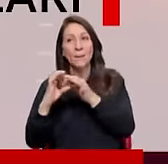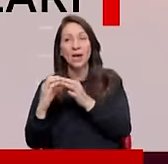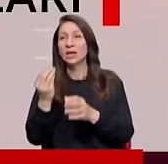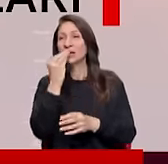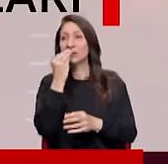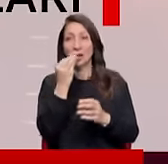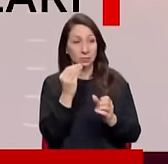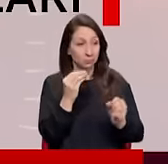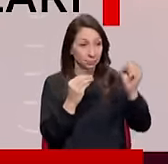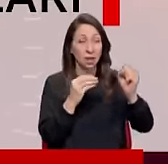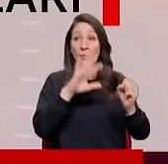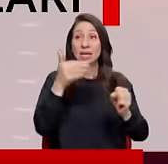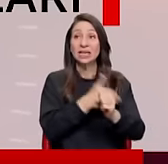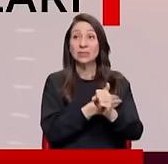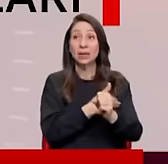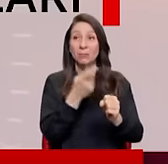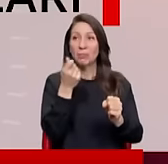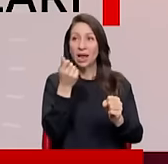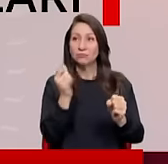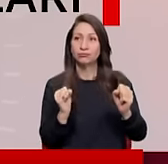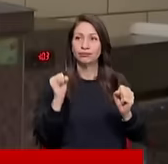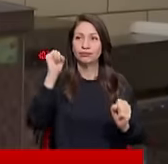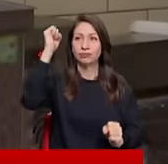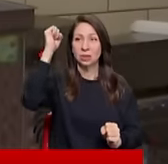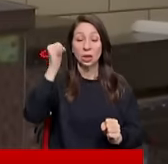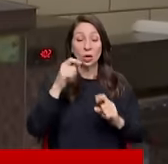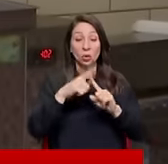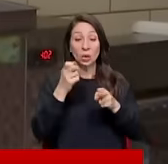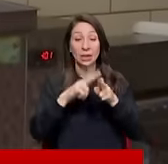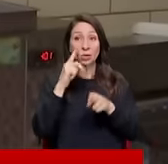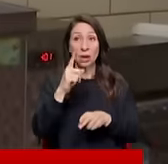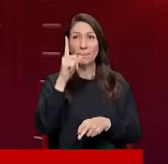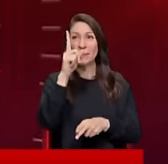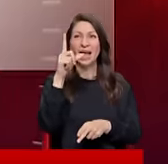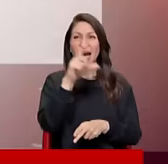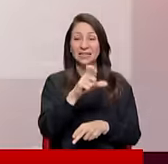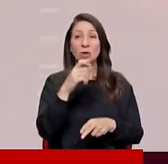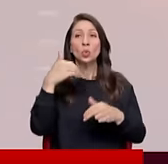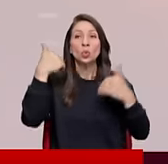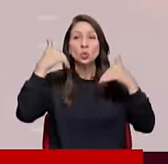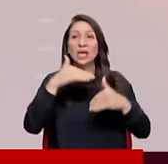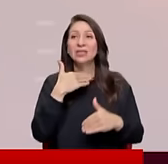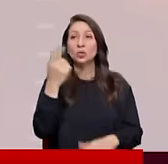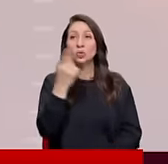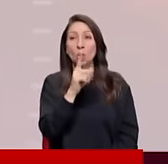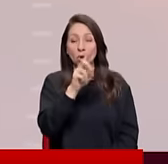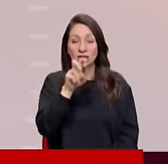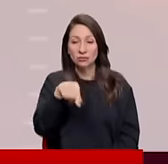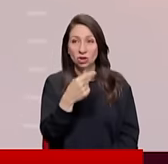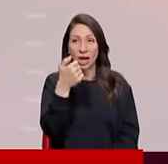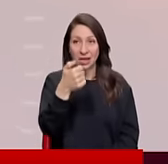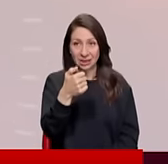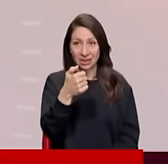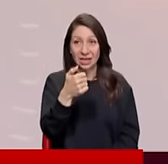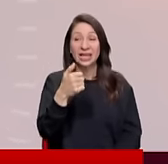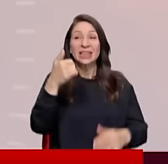gıda artınca birçok hizmet kaleminin de fiyatı artıyor. TÜİK'e göre sadece bir ayda kuzu etine